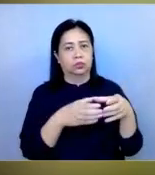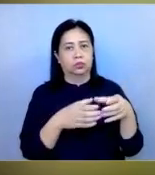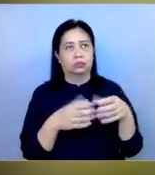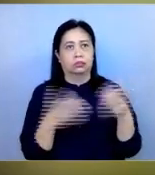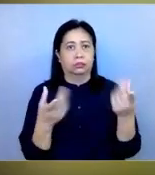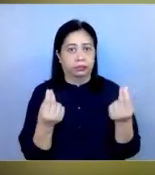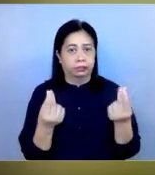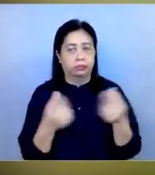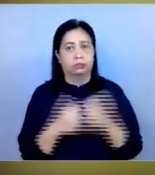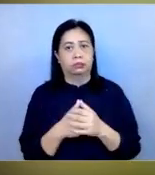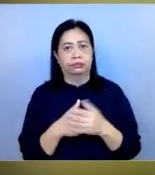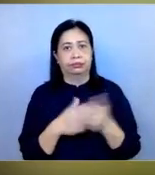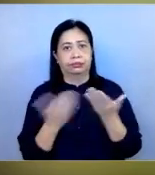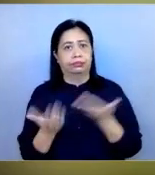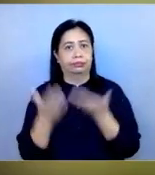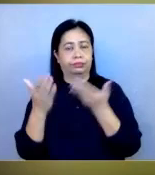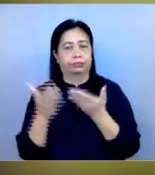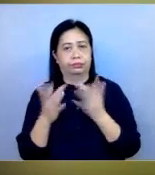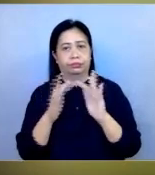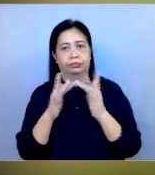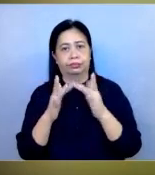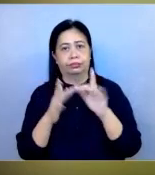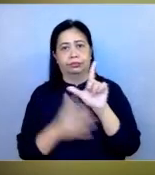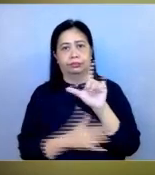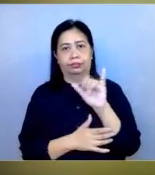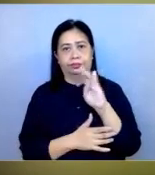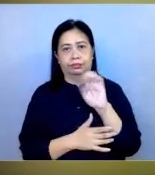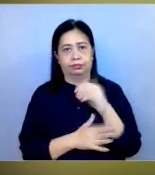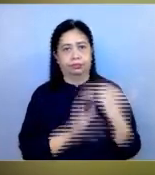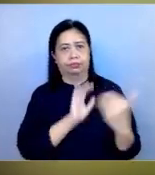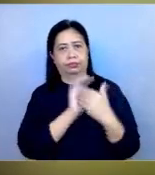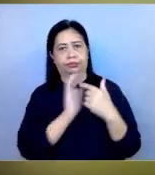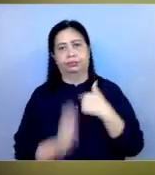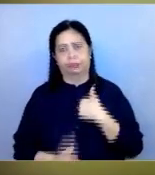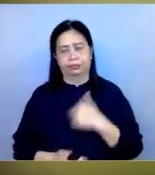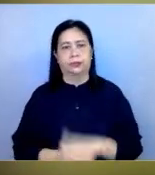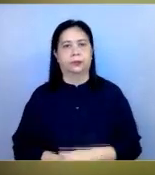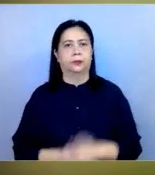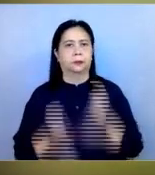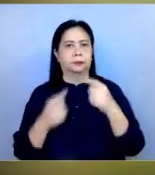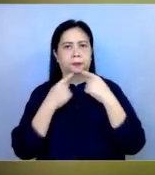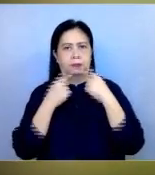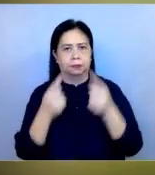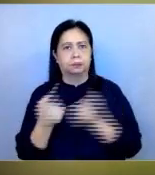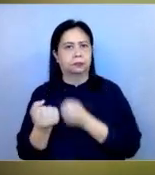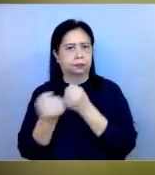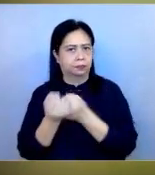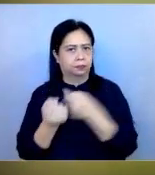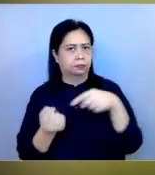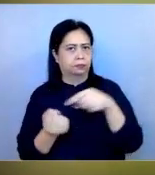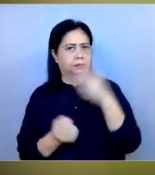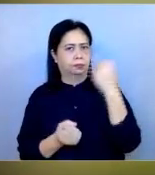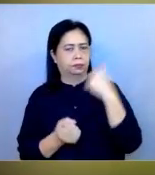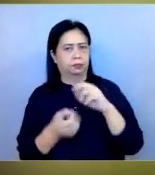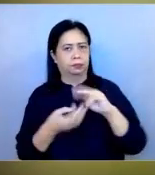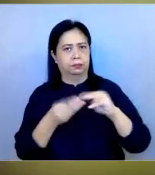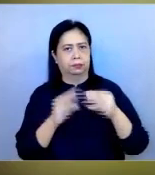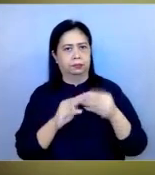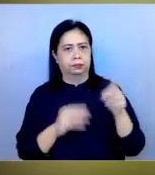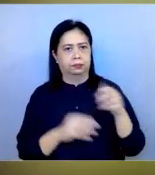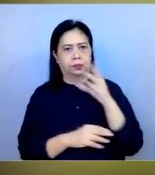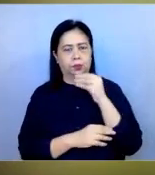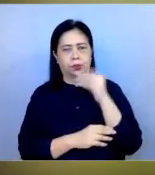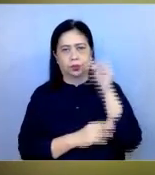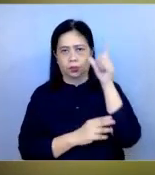instead filed a cyber libel charge against me. Agad namang nagpahayag ng suporta ang dating running mate ni Bello na si Calio de